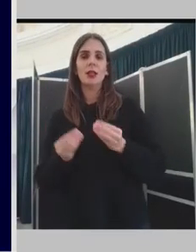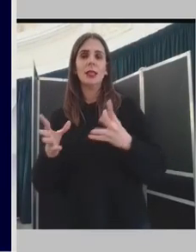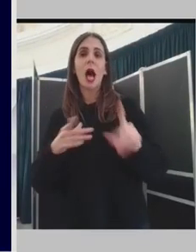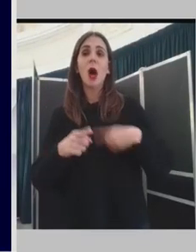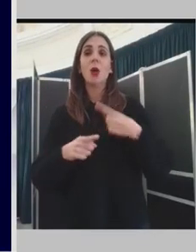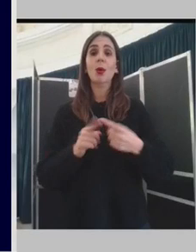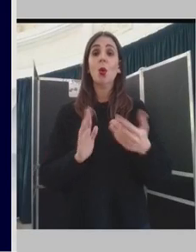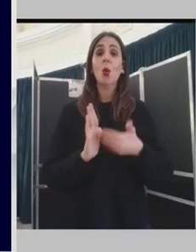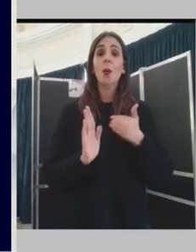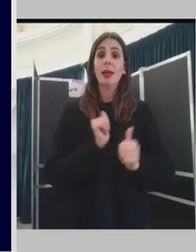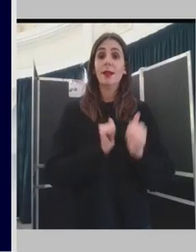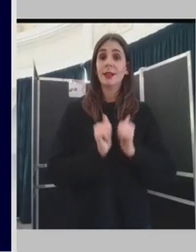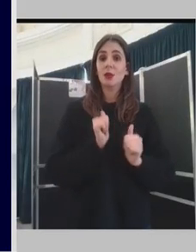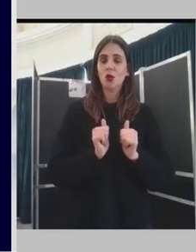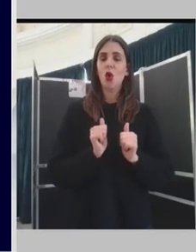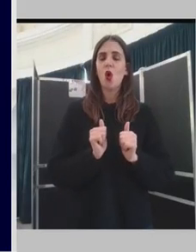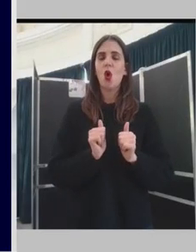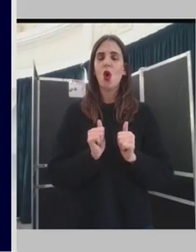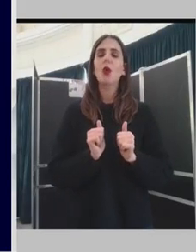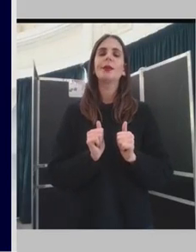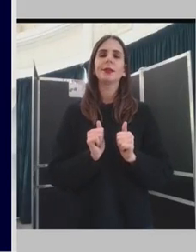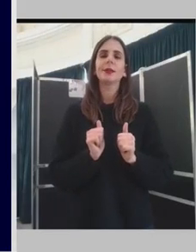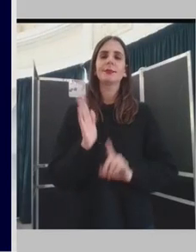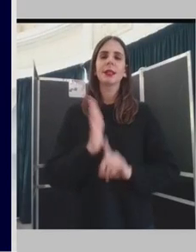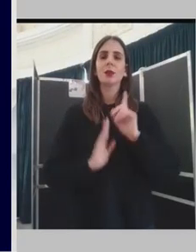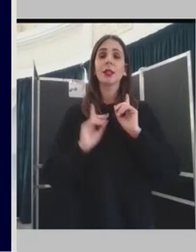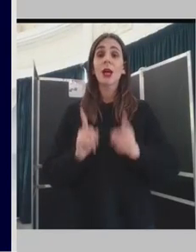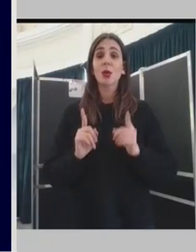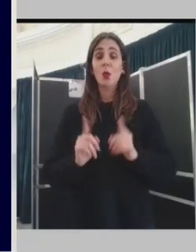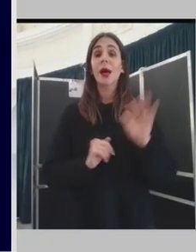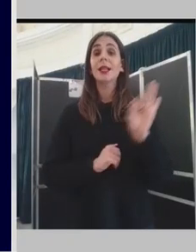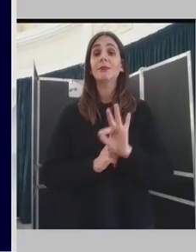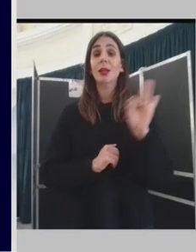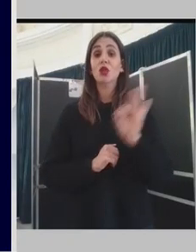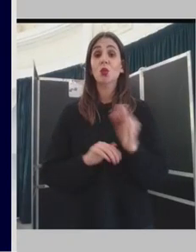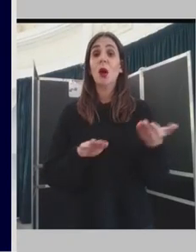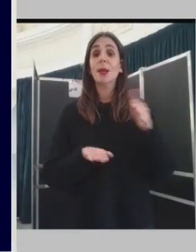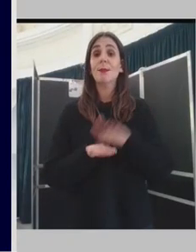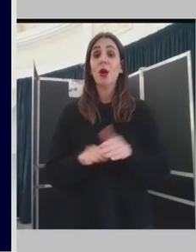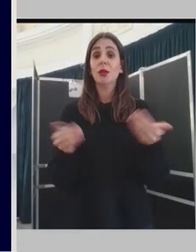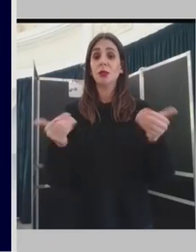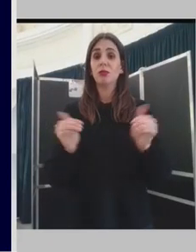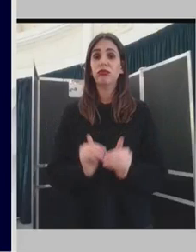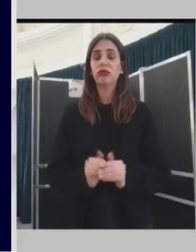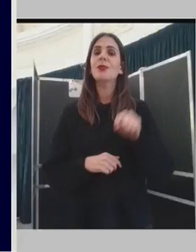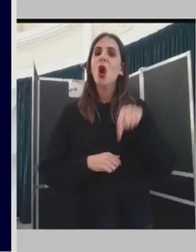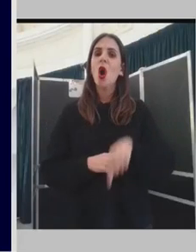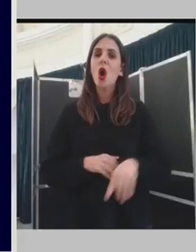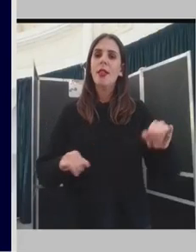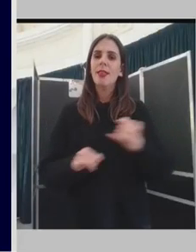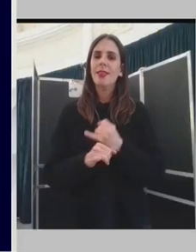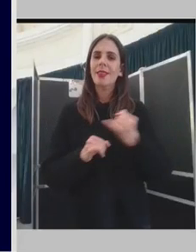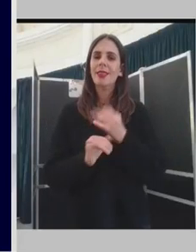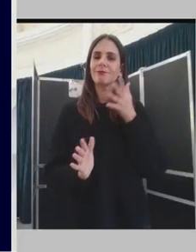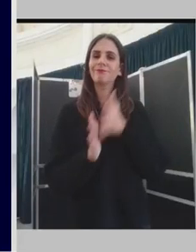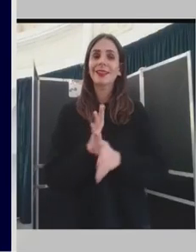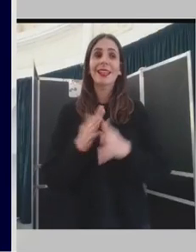si traduce in riduzione dei casi dell'incidenza della mortalità. Così entriamo oggi nel vivo, lo facciamo con i nostri